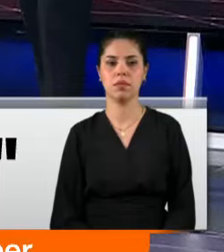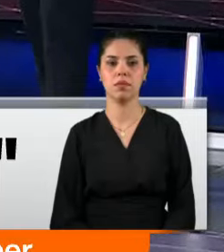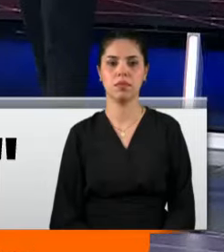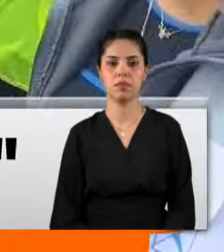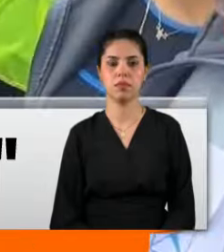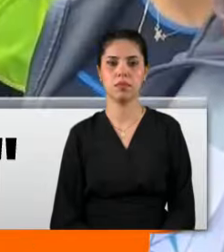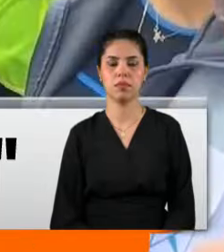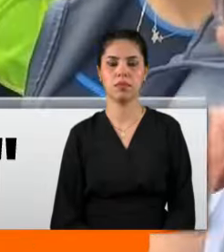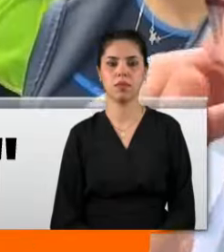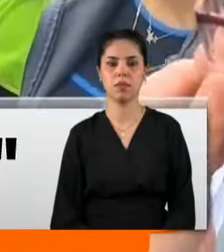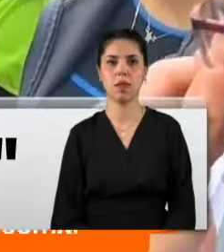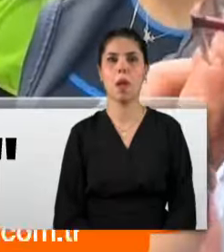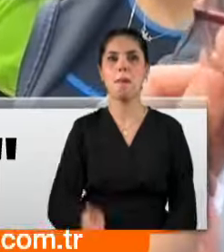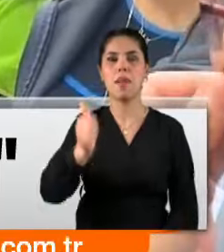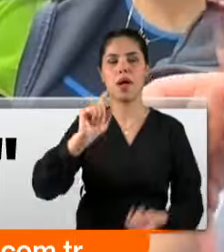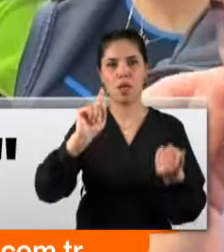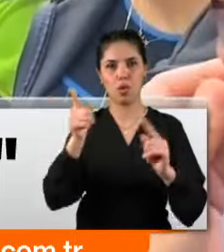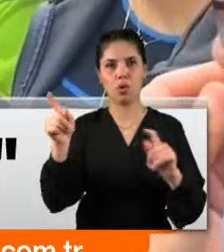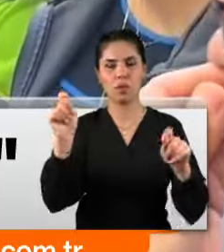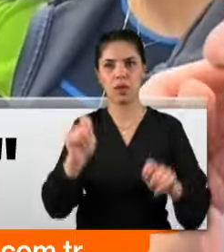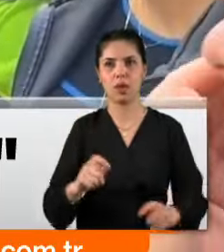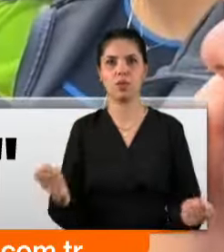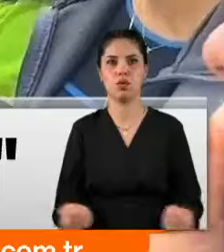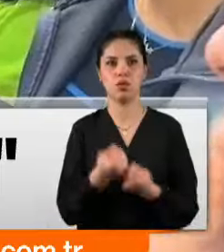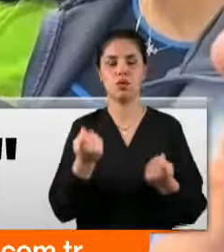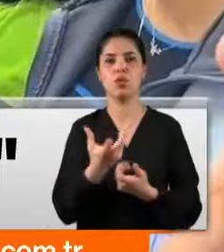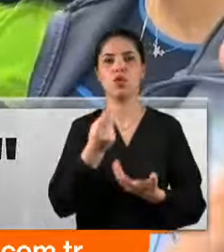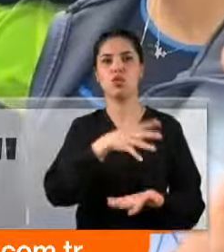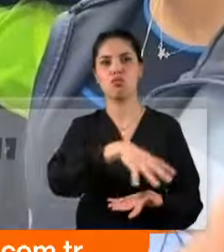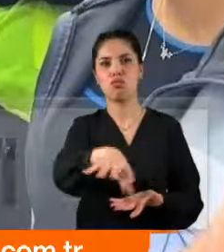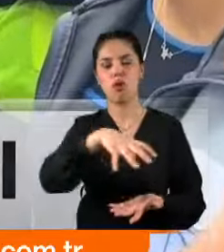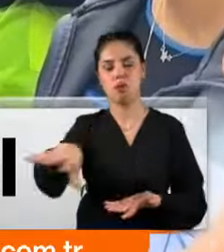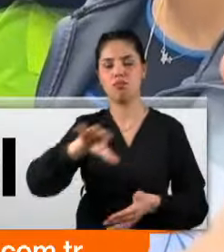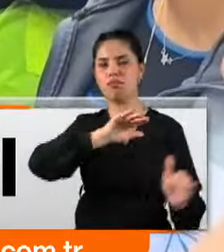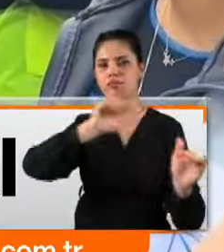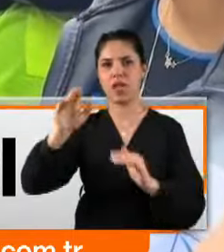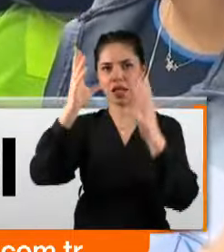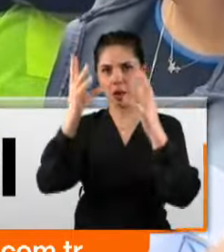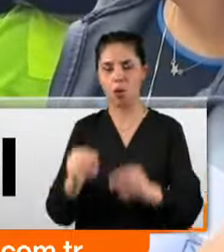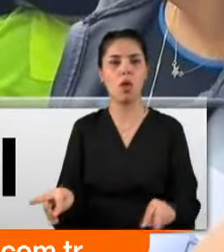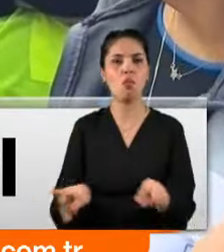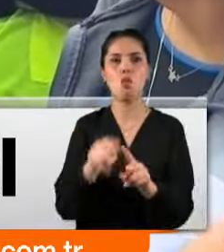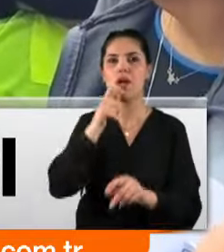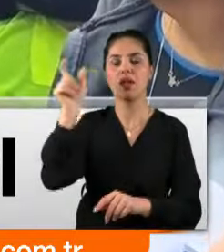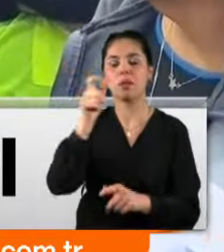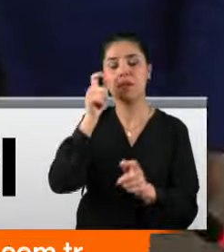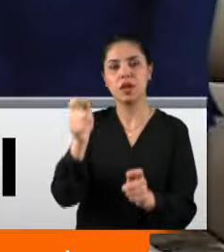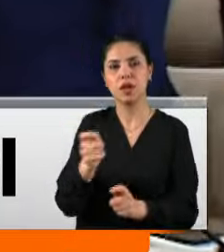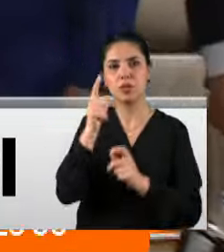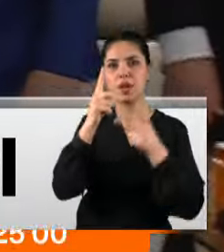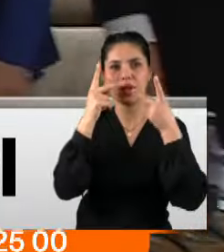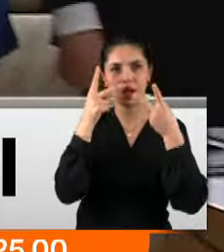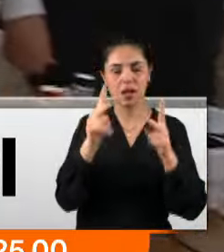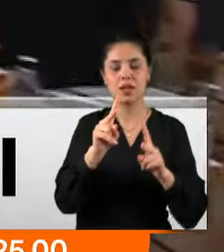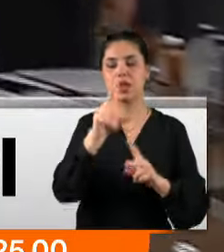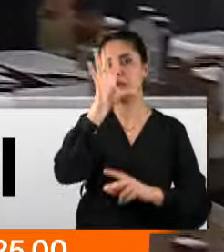yine yapacaklar. Bakanlığı döneminde yaptığı çalışmalarla birçok kesimden destek alan Murat Kurum'la ilgili dikkat çeken bir çıkışta